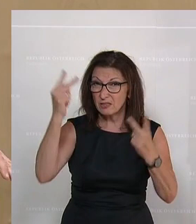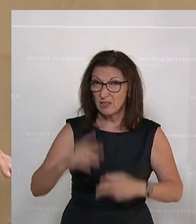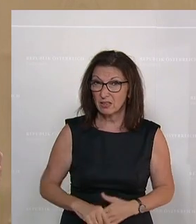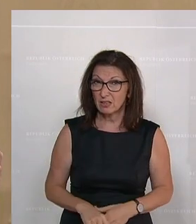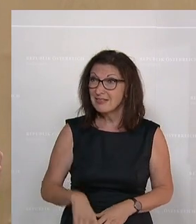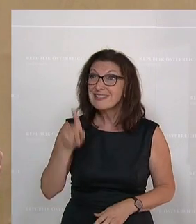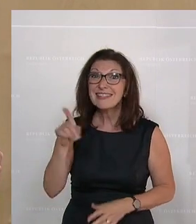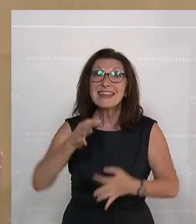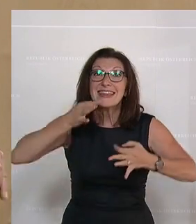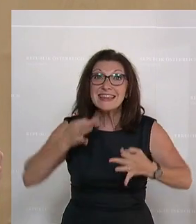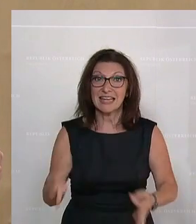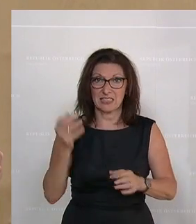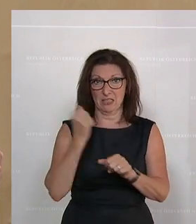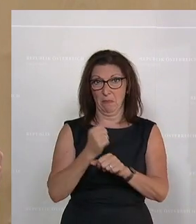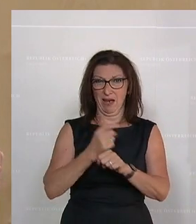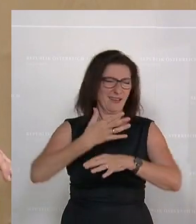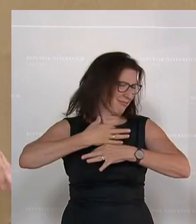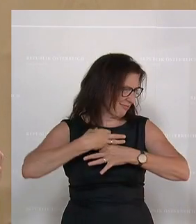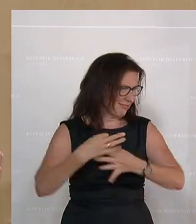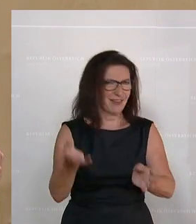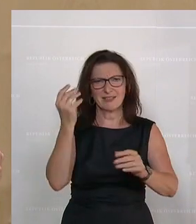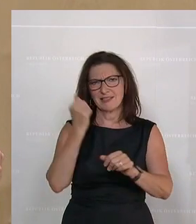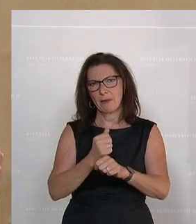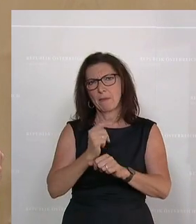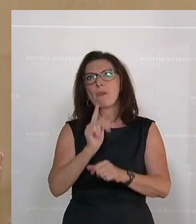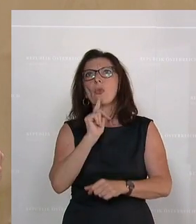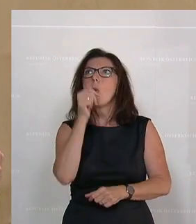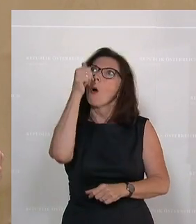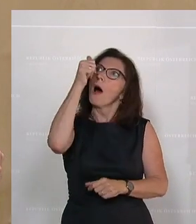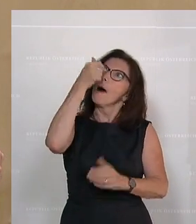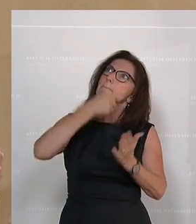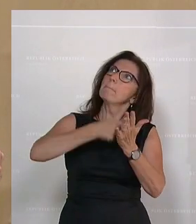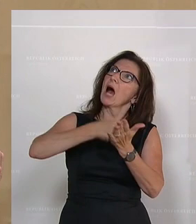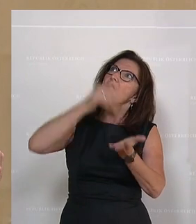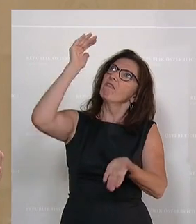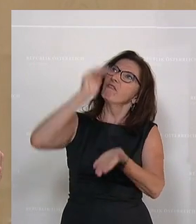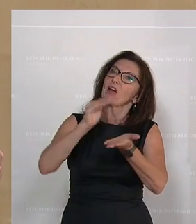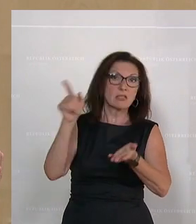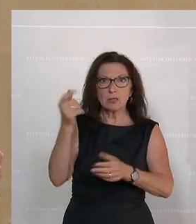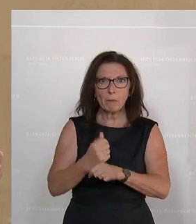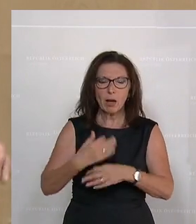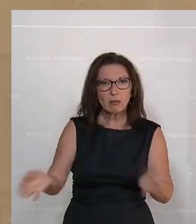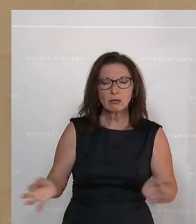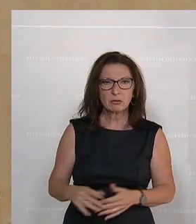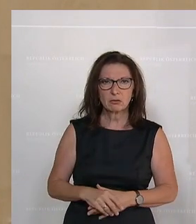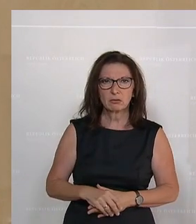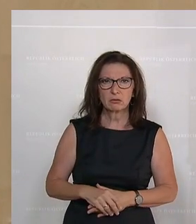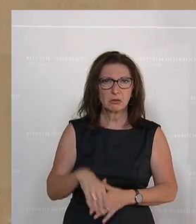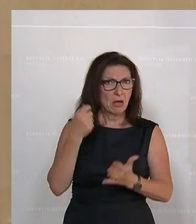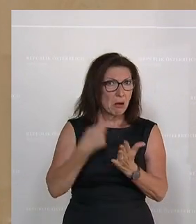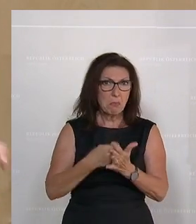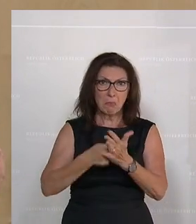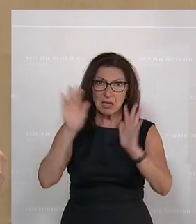tun nichts aber auch rein gar nichts um auch nur einen einzigen preis zu senken überhaupt nichts keine preissenkung